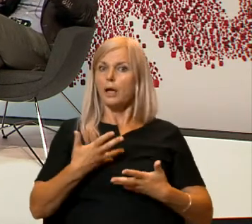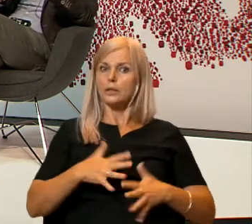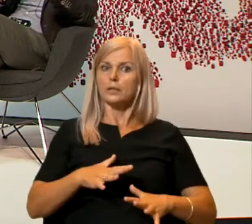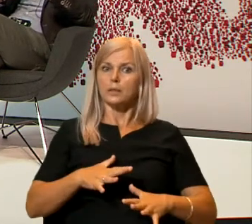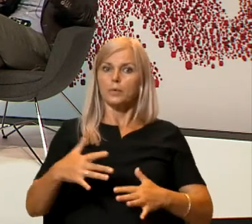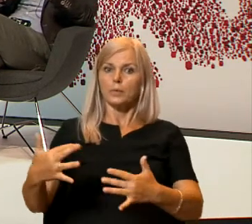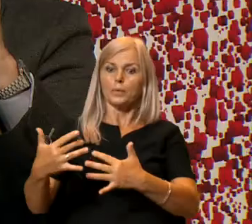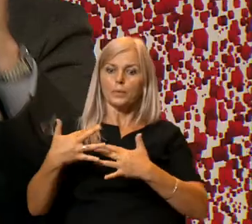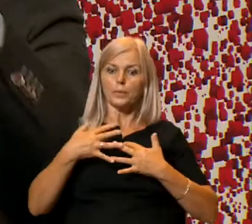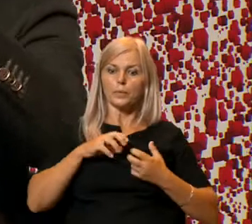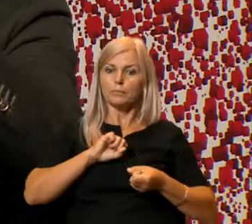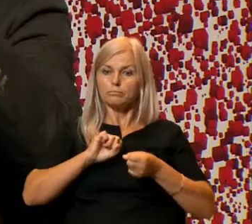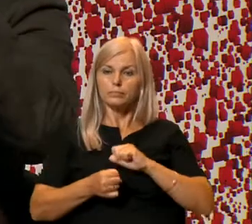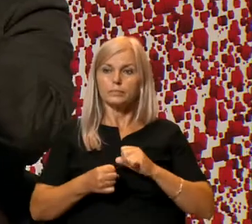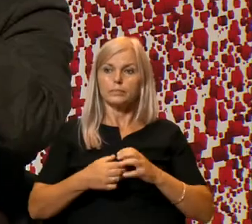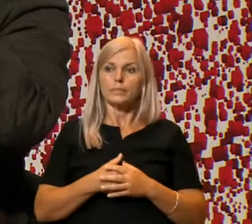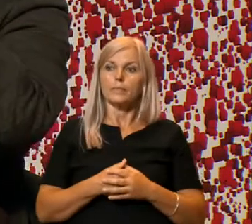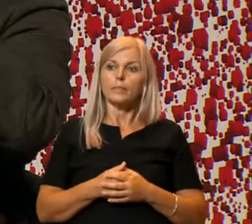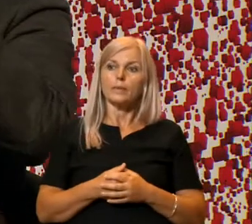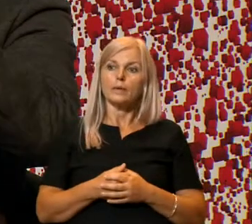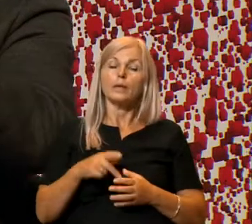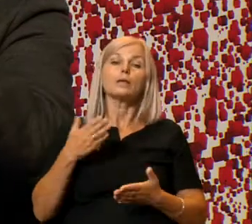toku wymiany takiej uprzejmości.